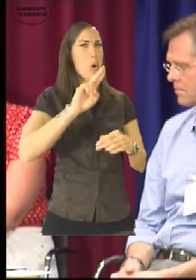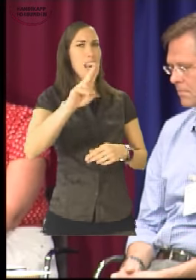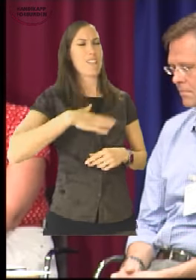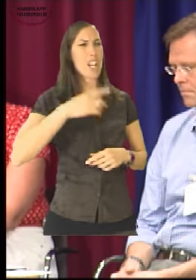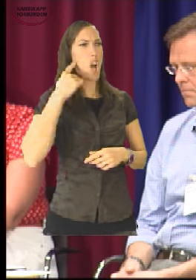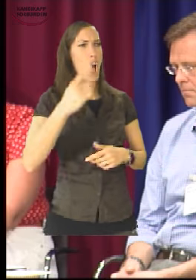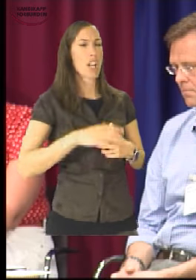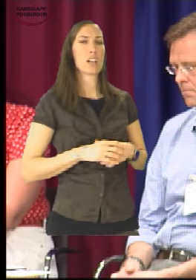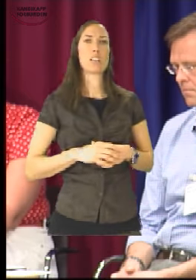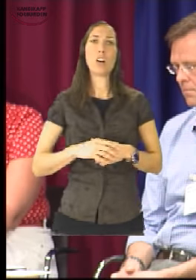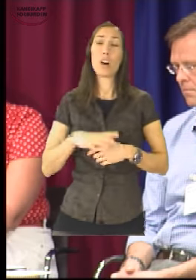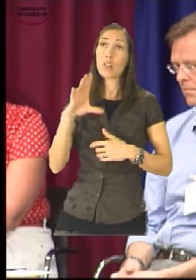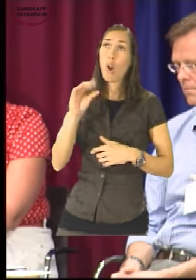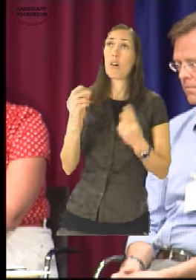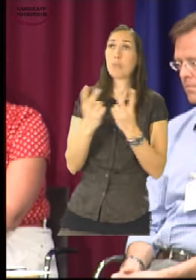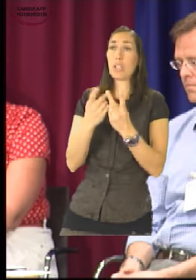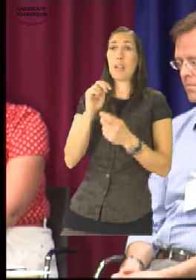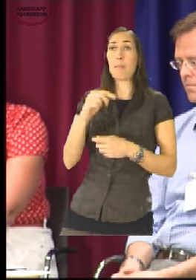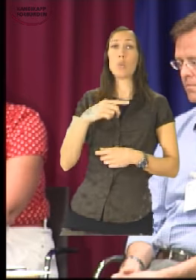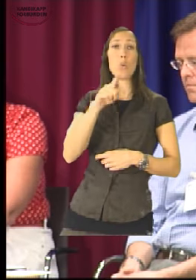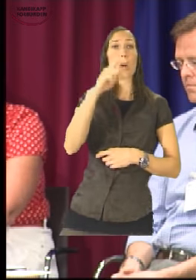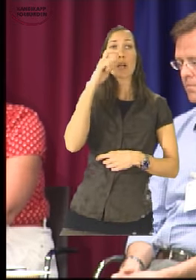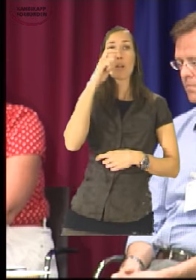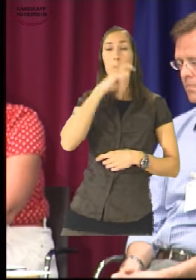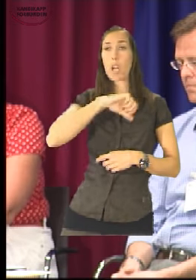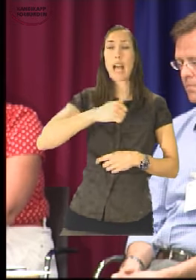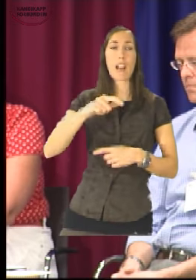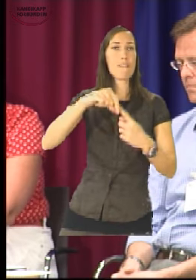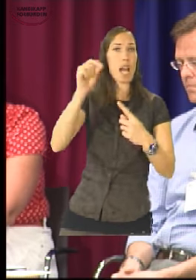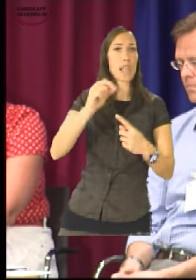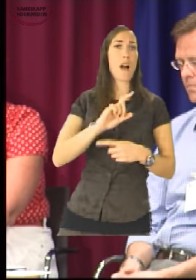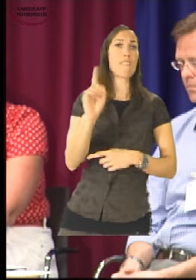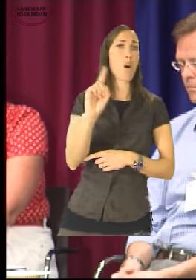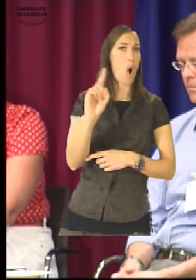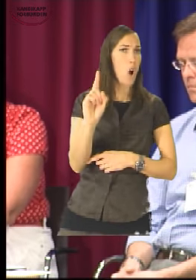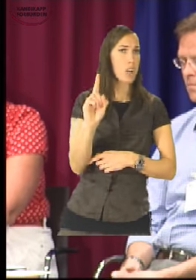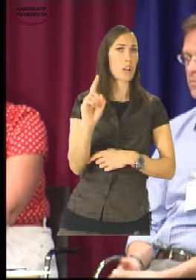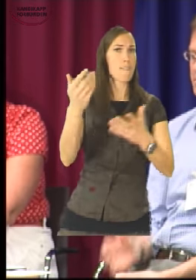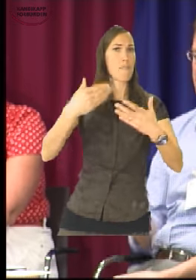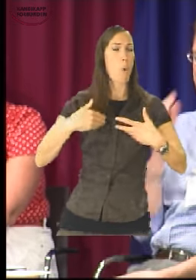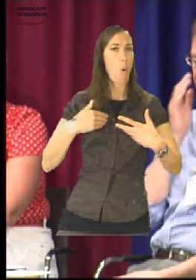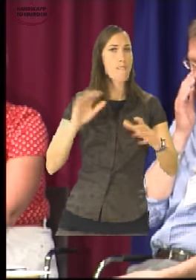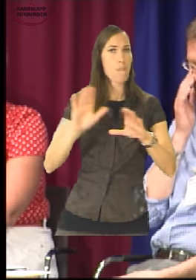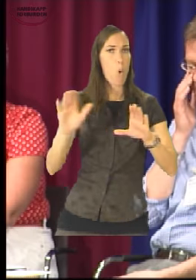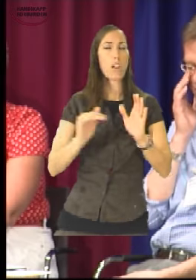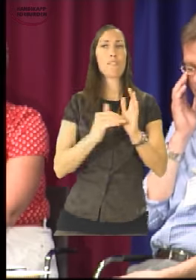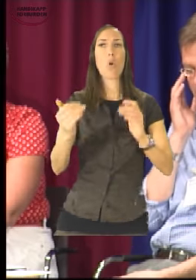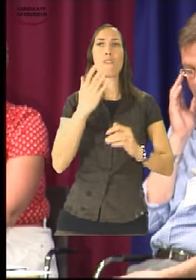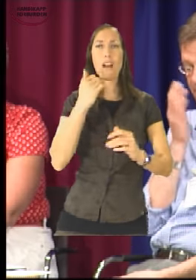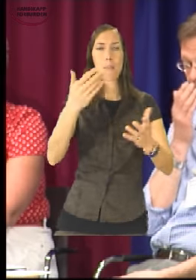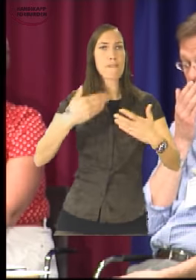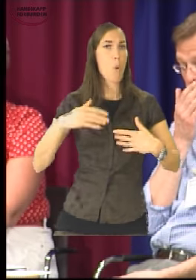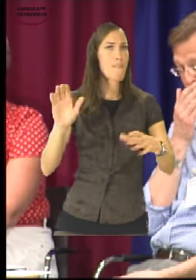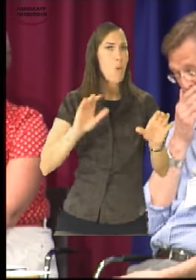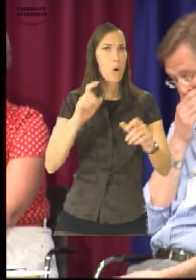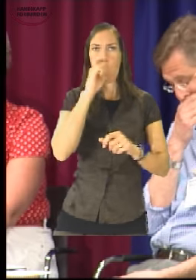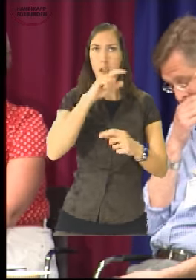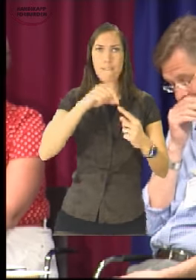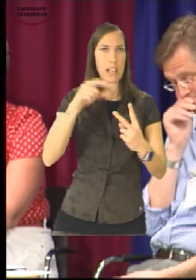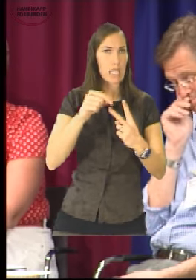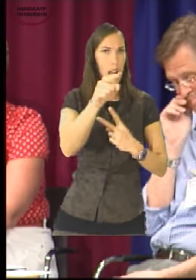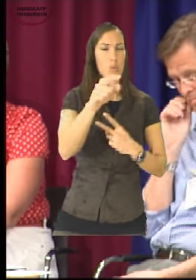man inte har möjlighet att själv välja var man ska få vård och av vem man ska få vård. Och att man själv